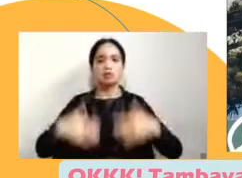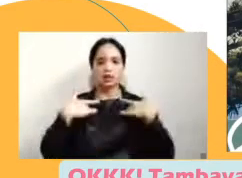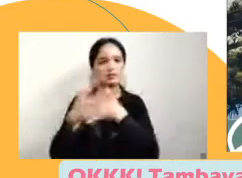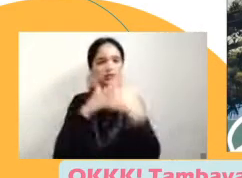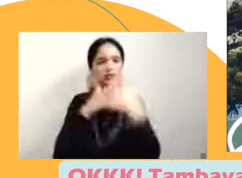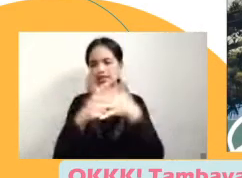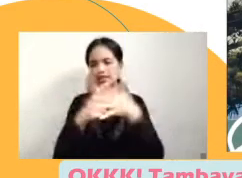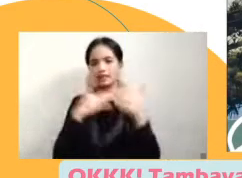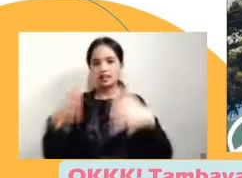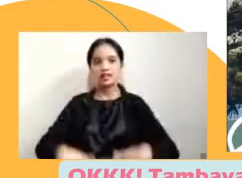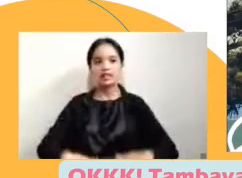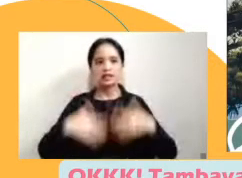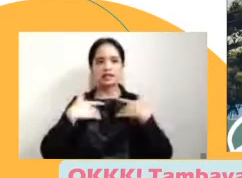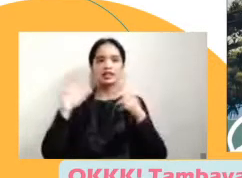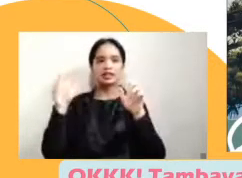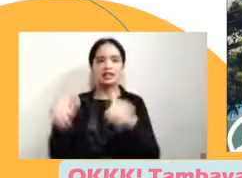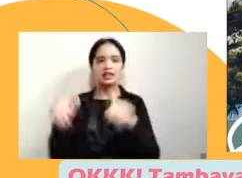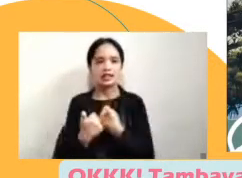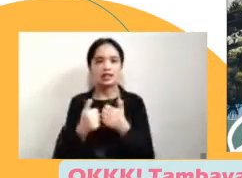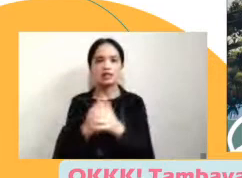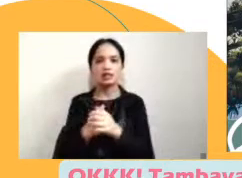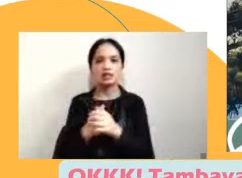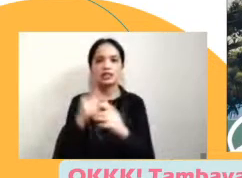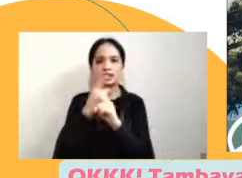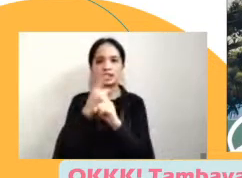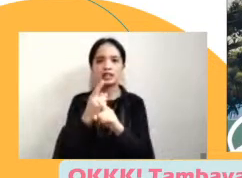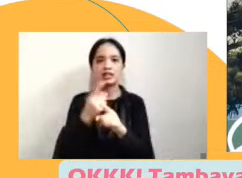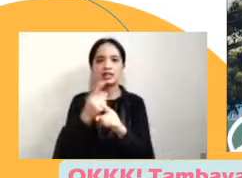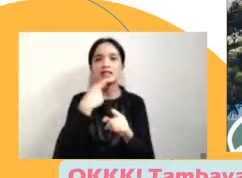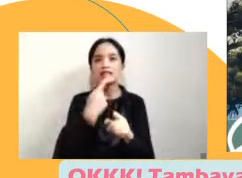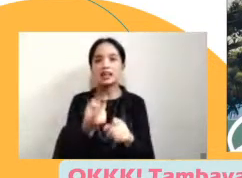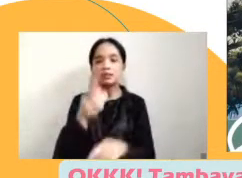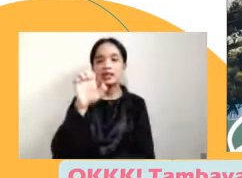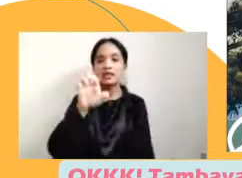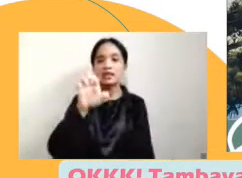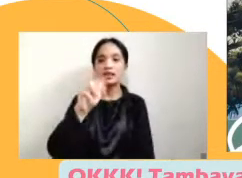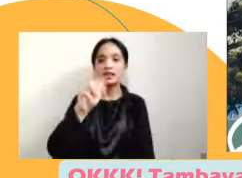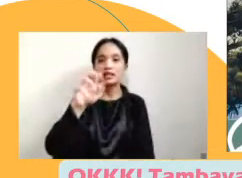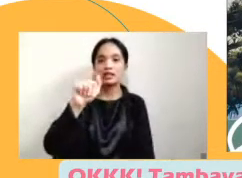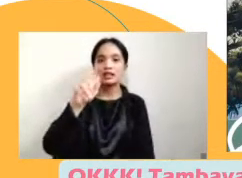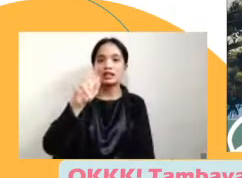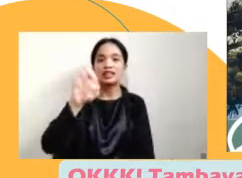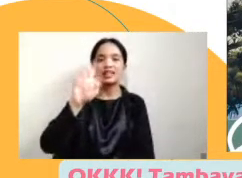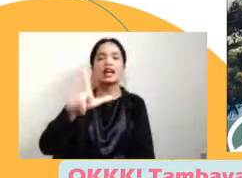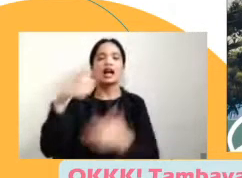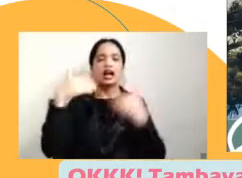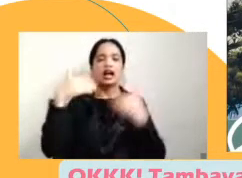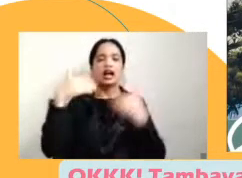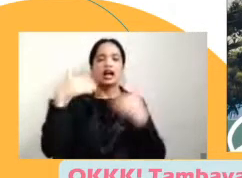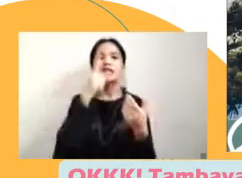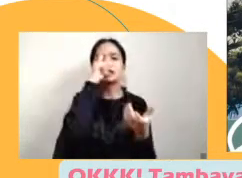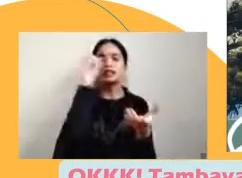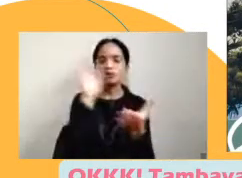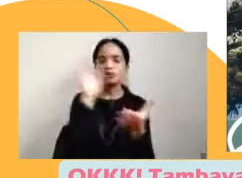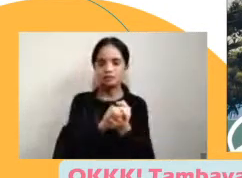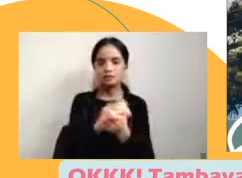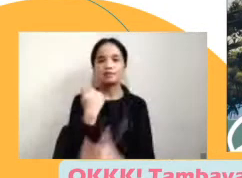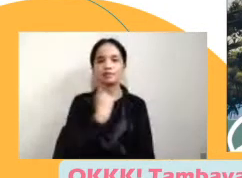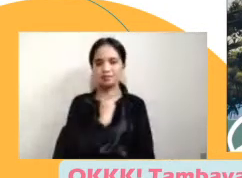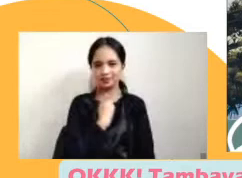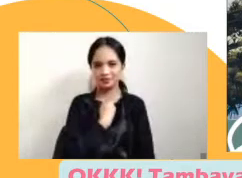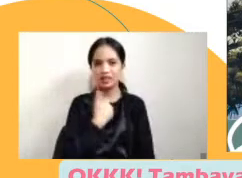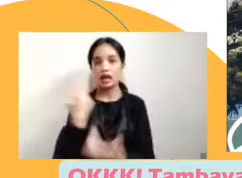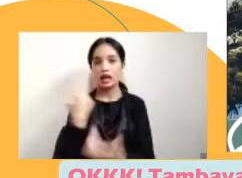kahit challenging na yung isang bagay. Sabi ni Emmanuel, no, may tiwala sa sarili. Very good, no? So